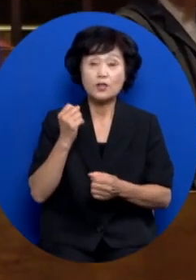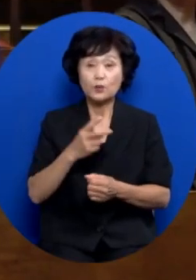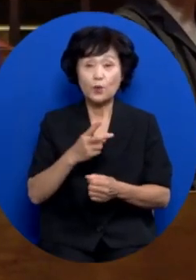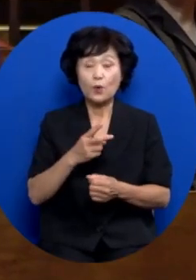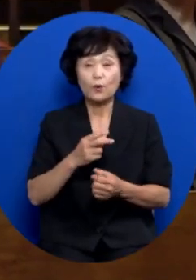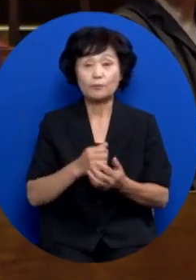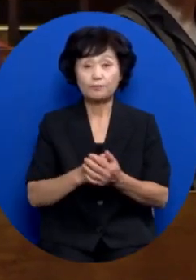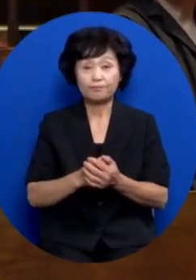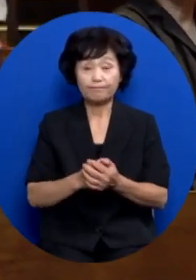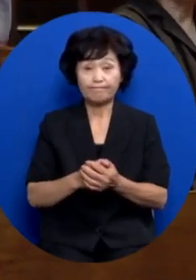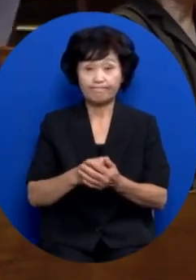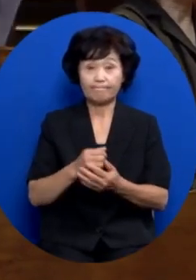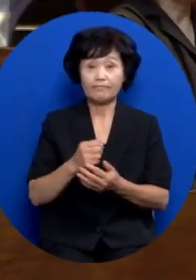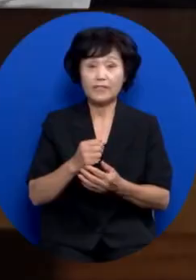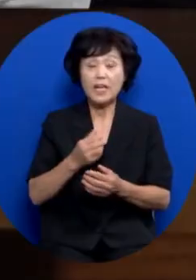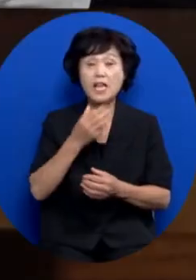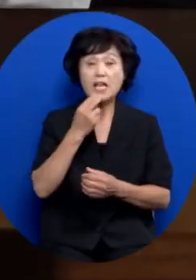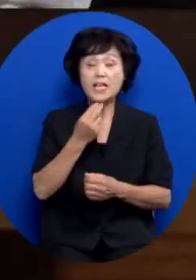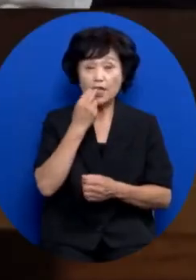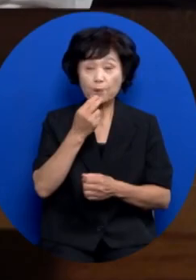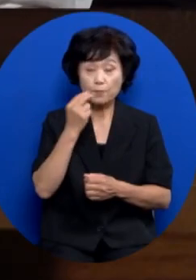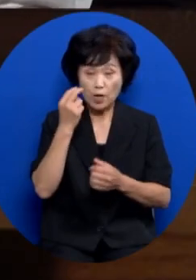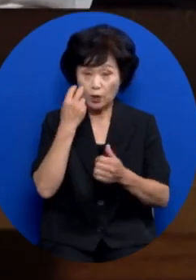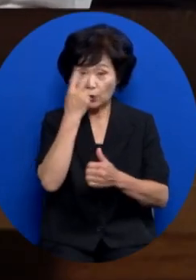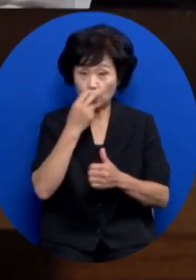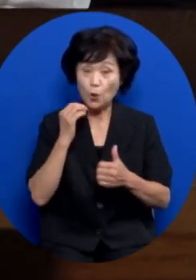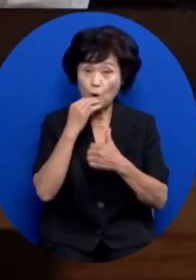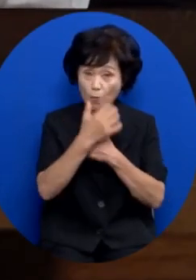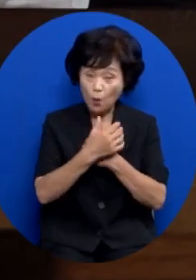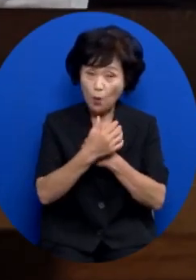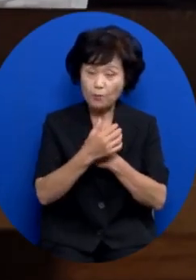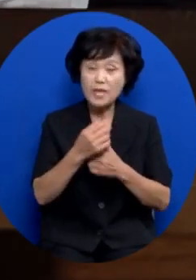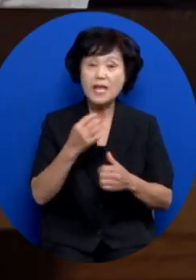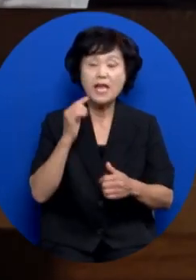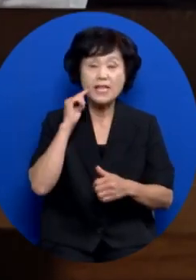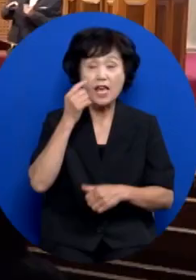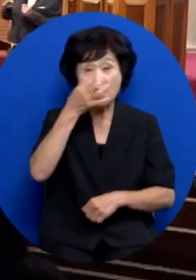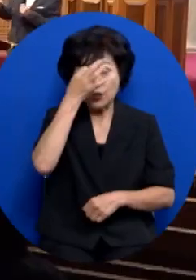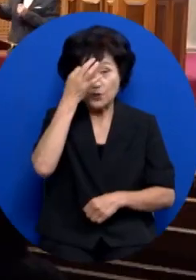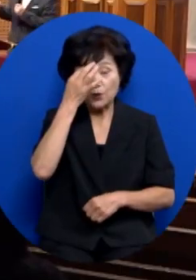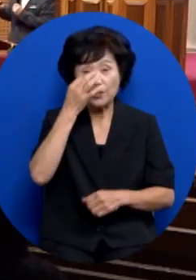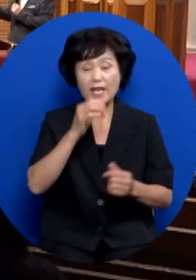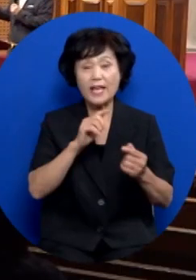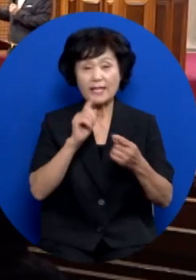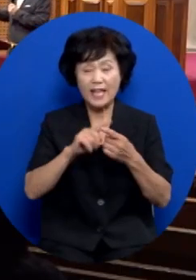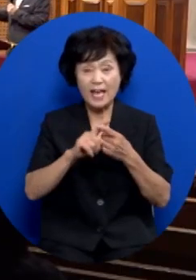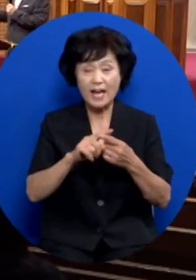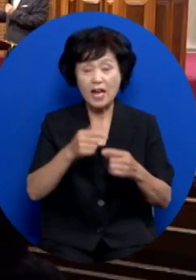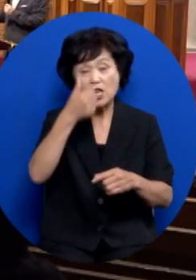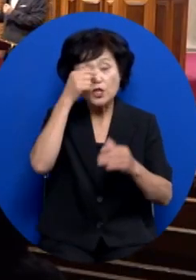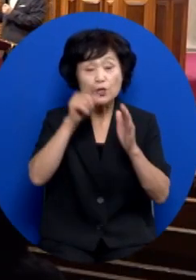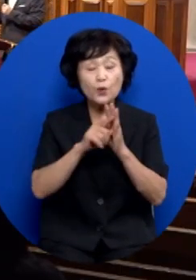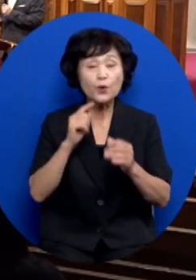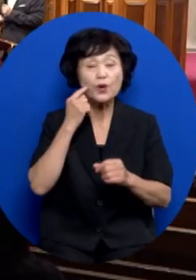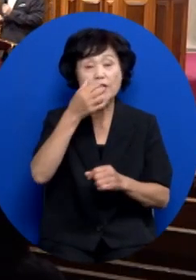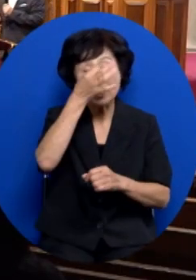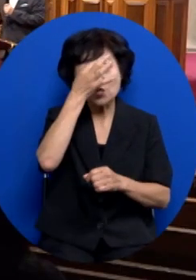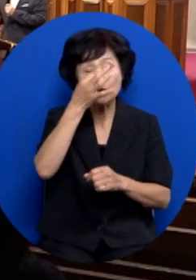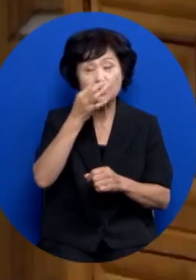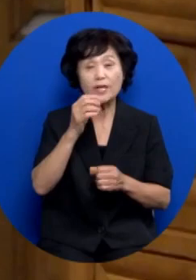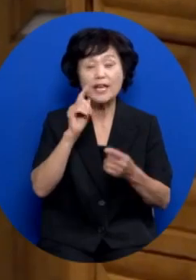서성록 명예 교수가 생명 돌봄 회복된 문화 예술의 소명 샬롬의 기독교예술 을 주제로